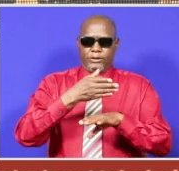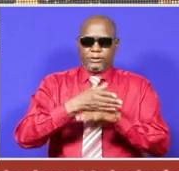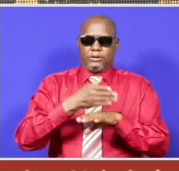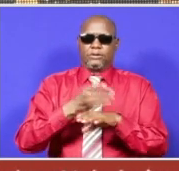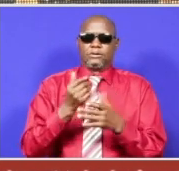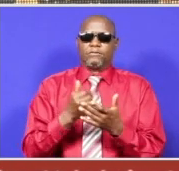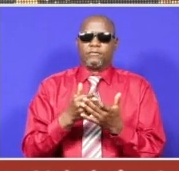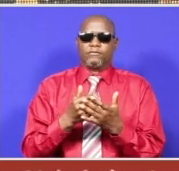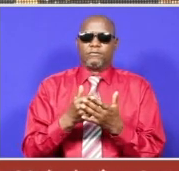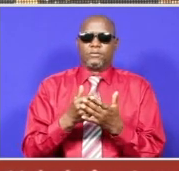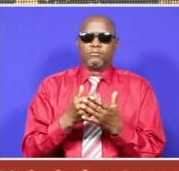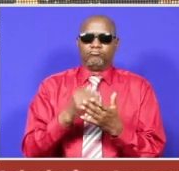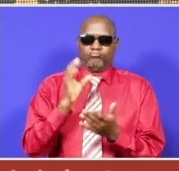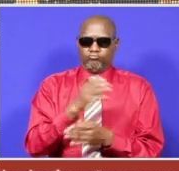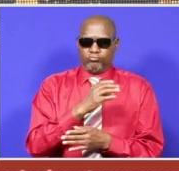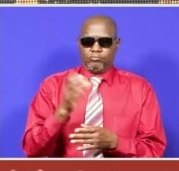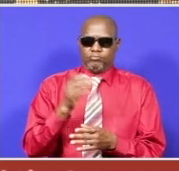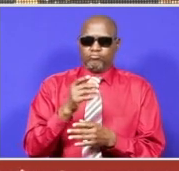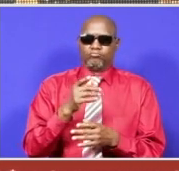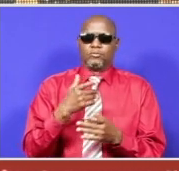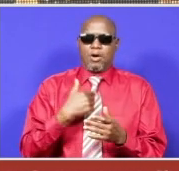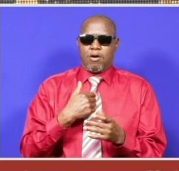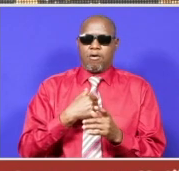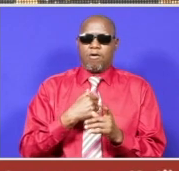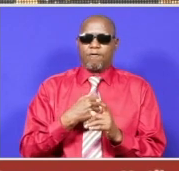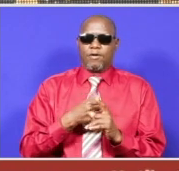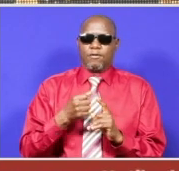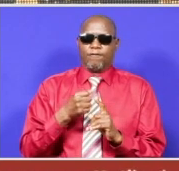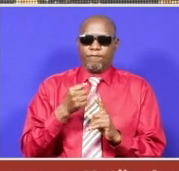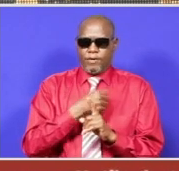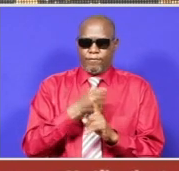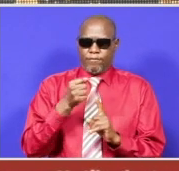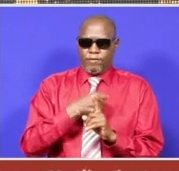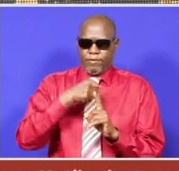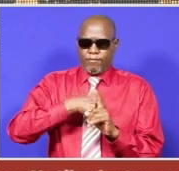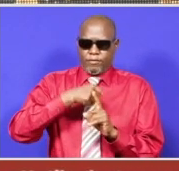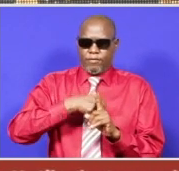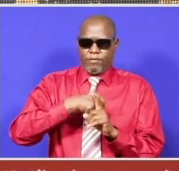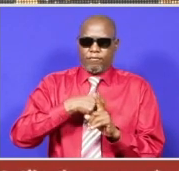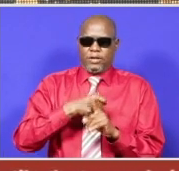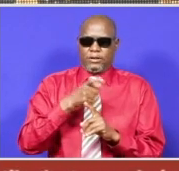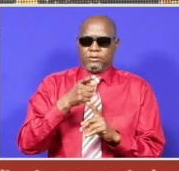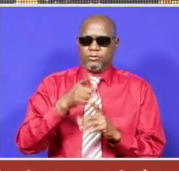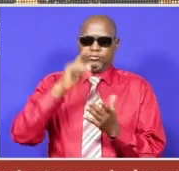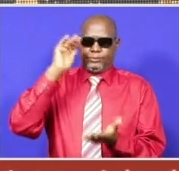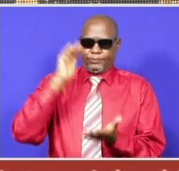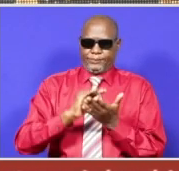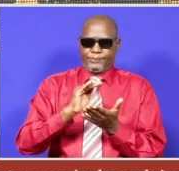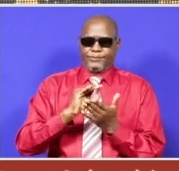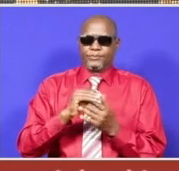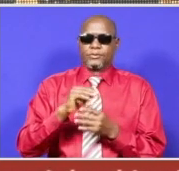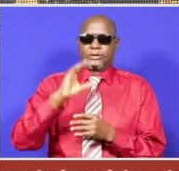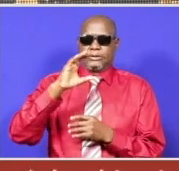wa watengenezaji, huku vita dhidi ya pombe haramu na matumizi ya mihadarati vikizidishwa. Waziri wa usalama wa ndani Kidhure